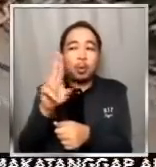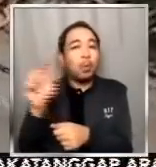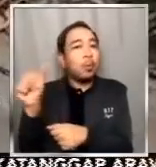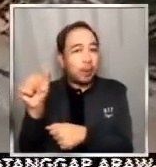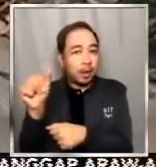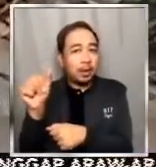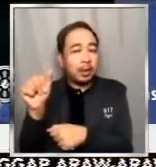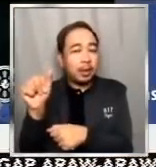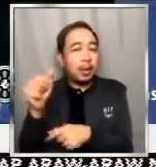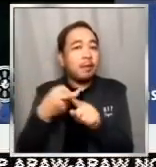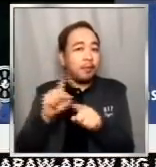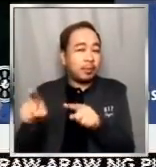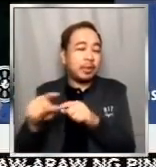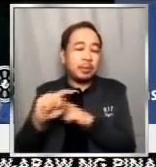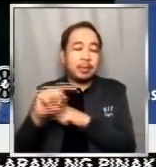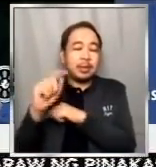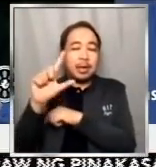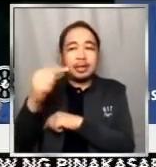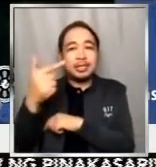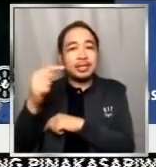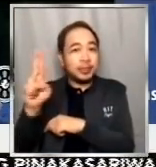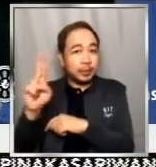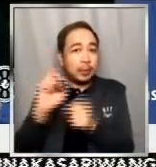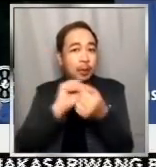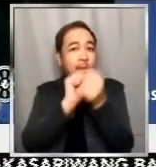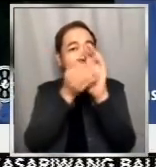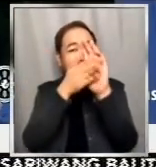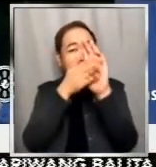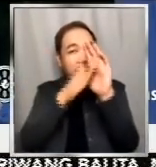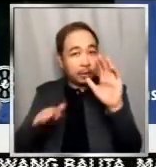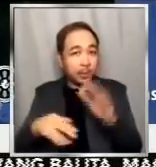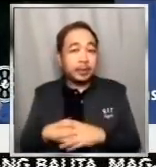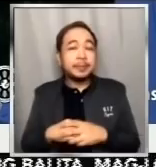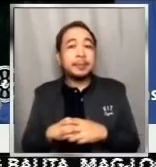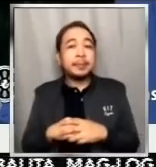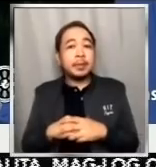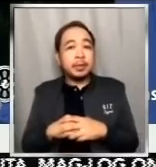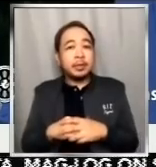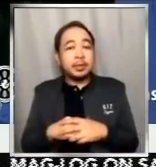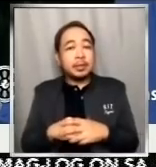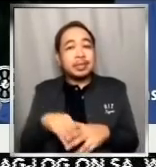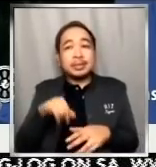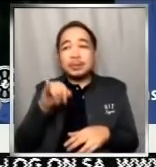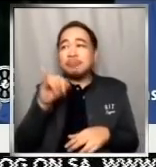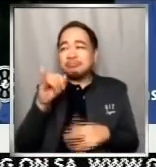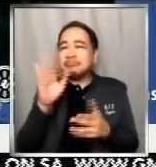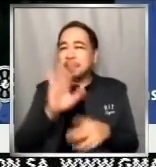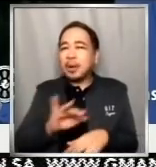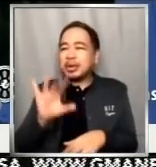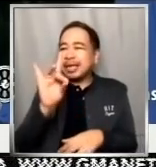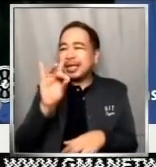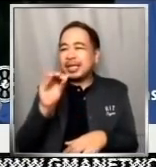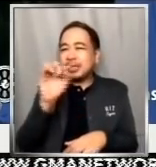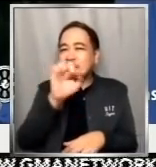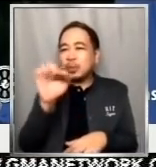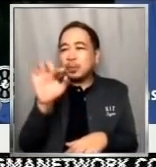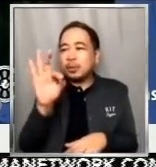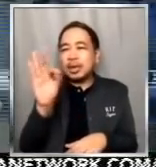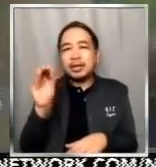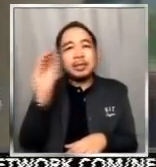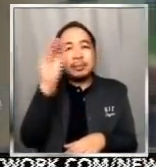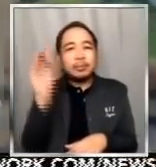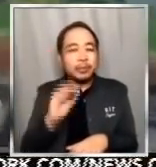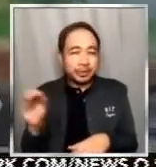provincial LGU of Catanduanes. Kung 80 to 90% no ang damage sa ating electric